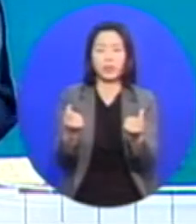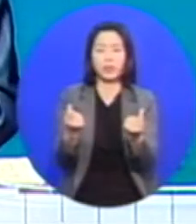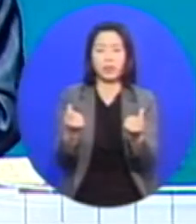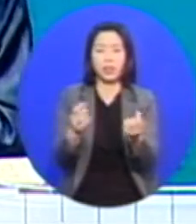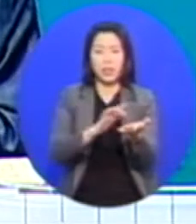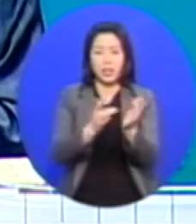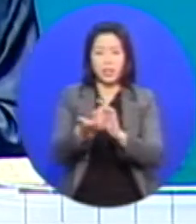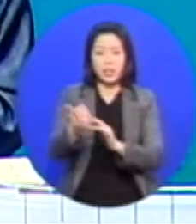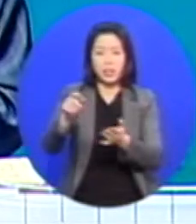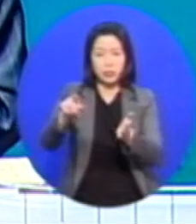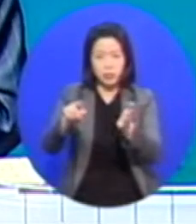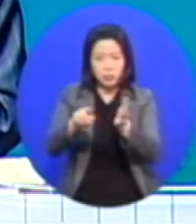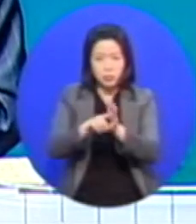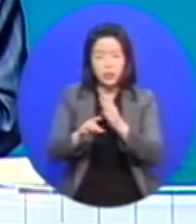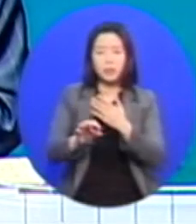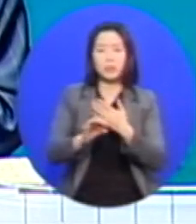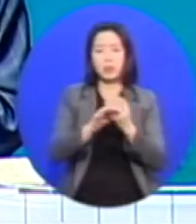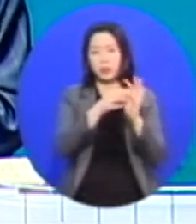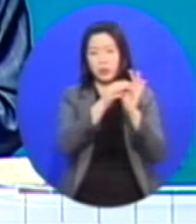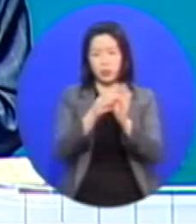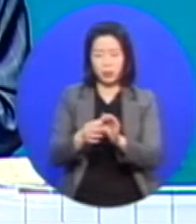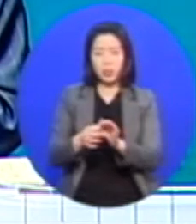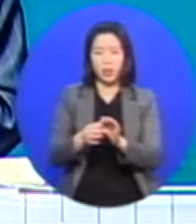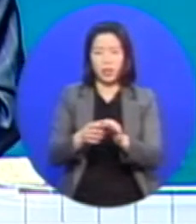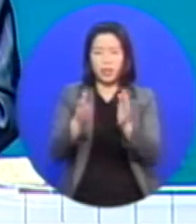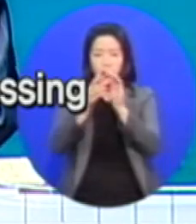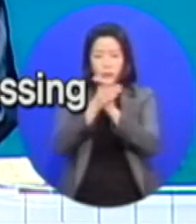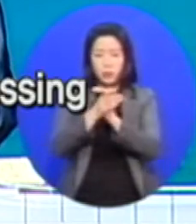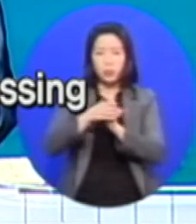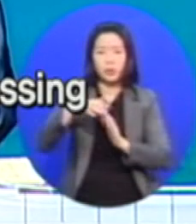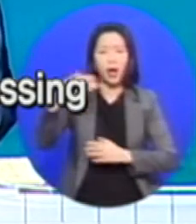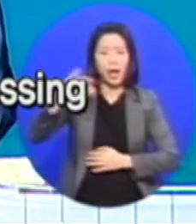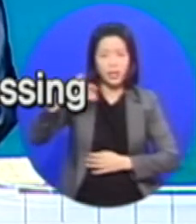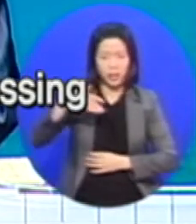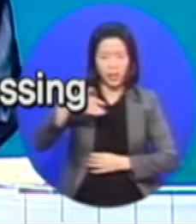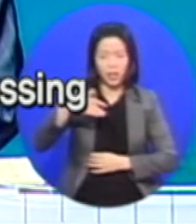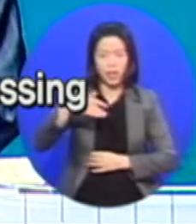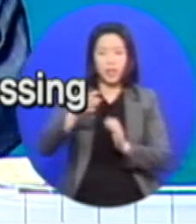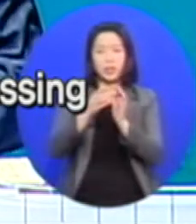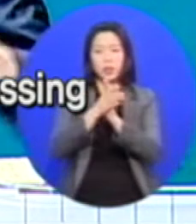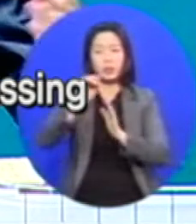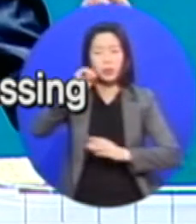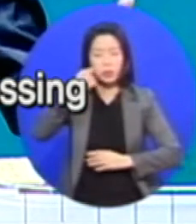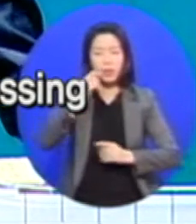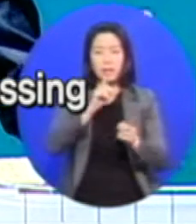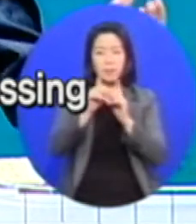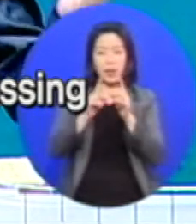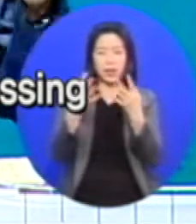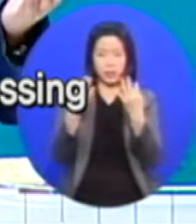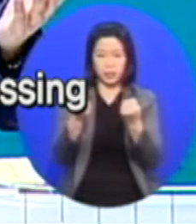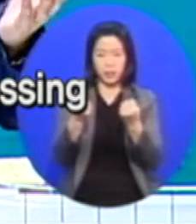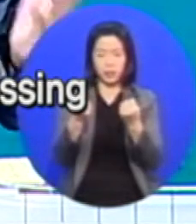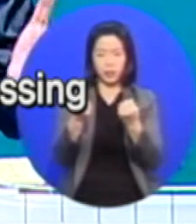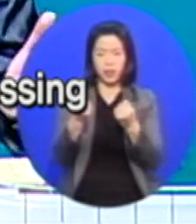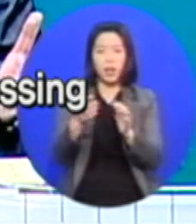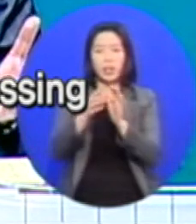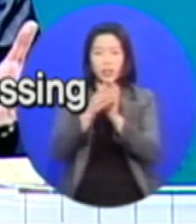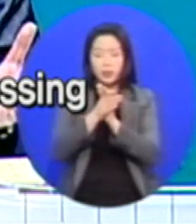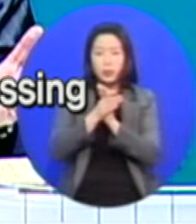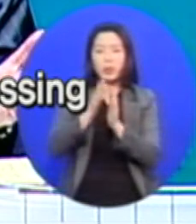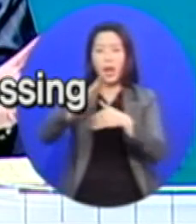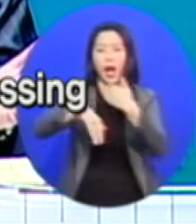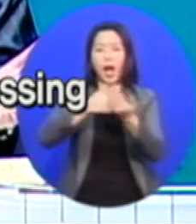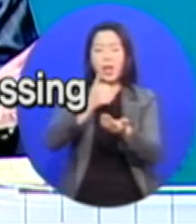믿으면서도 기도가 안된다는 분들이 많아요 기도는 하나님이 우리에게 거저 주신 엄청난